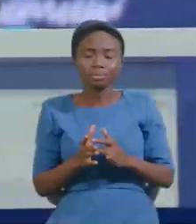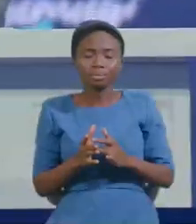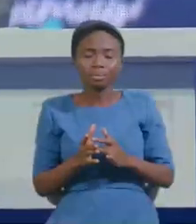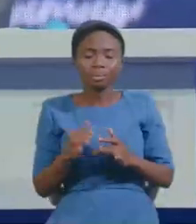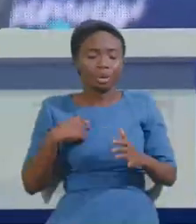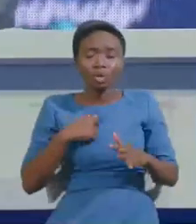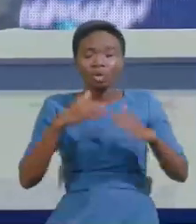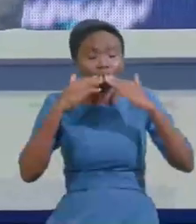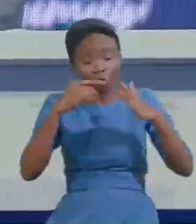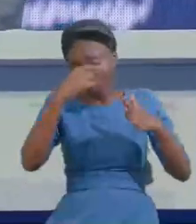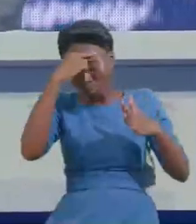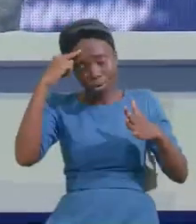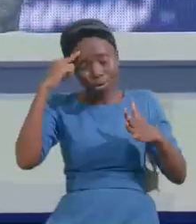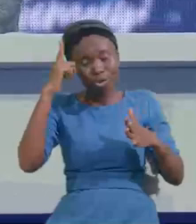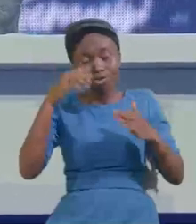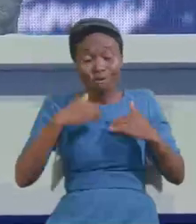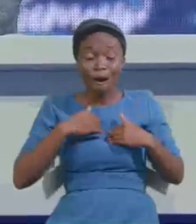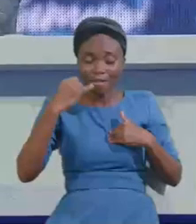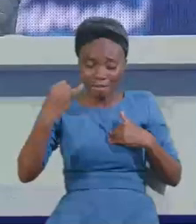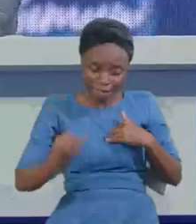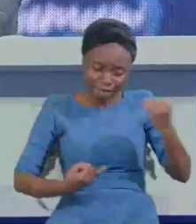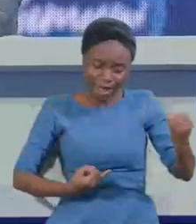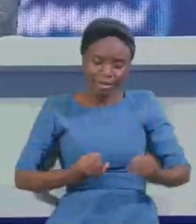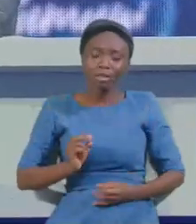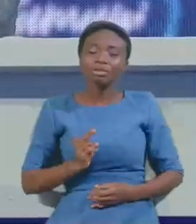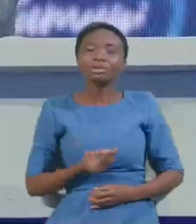Père, au nom de Jésus,